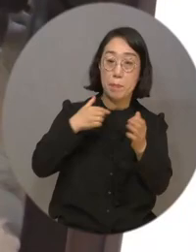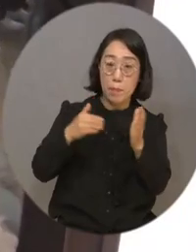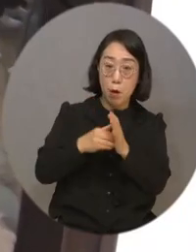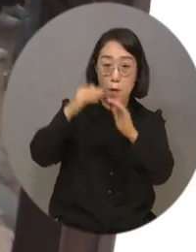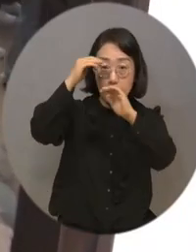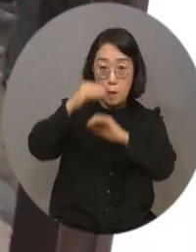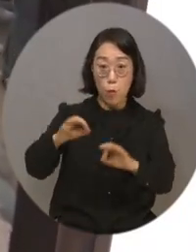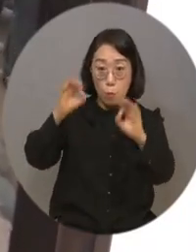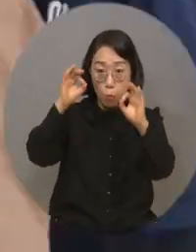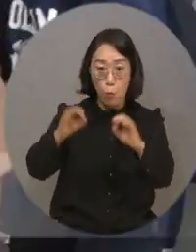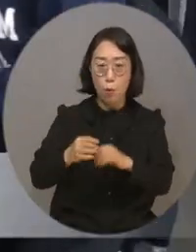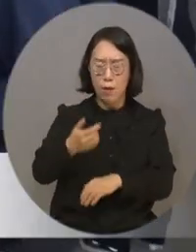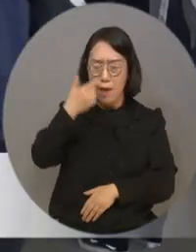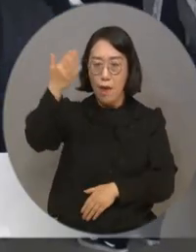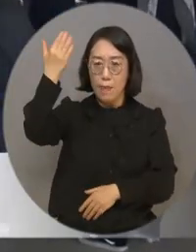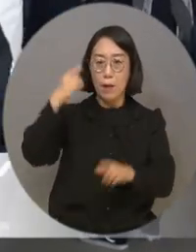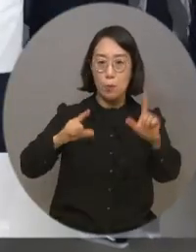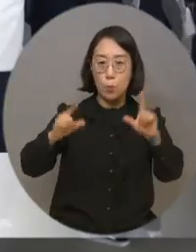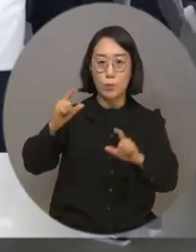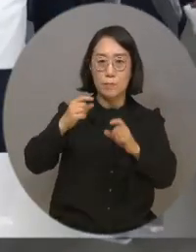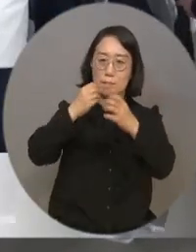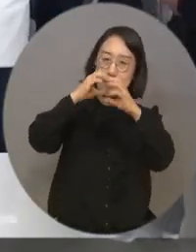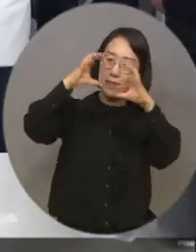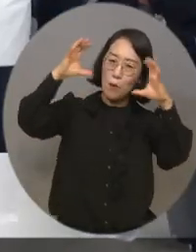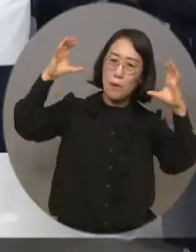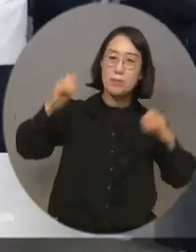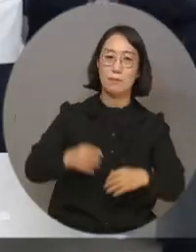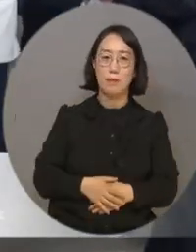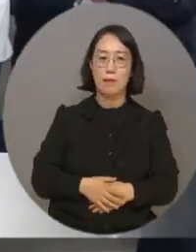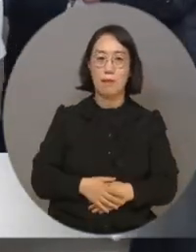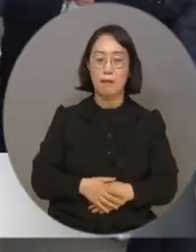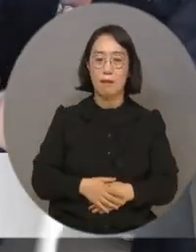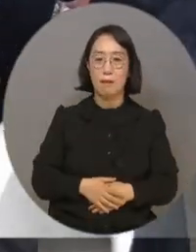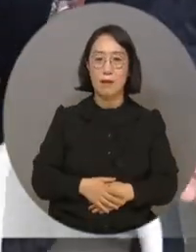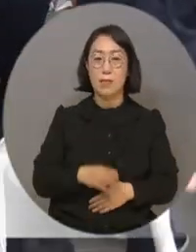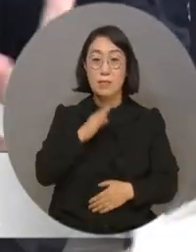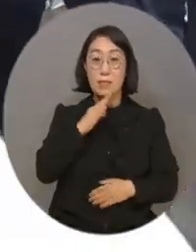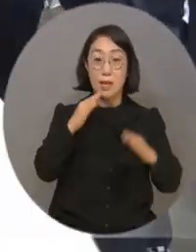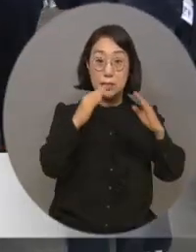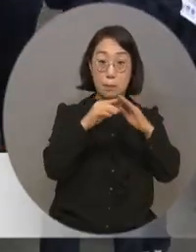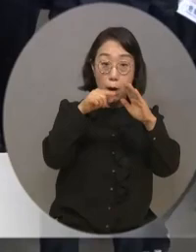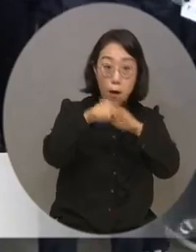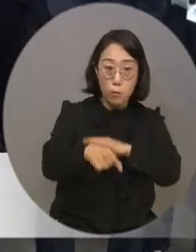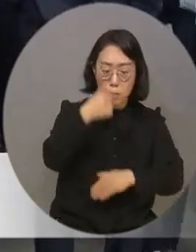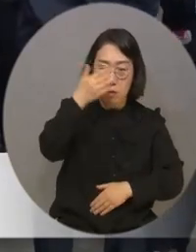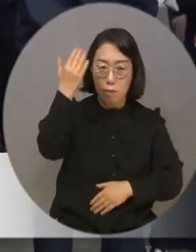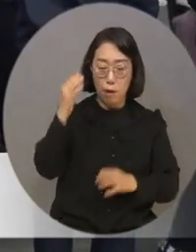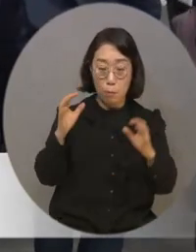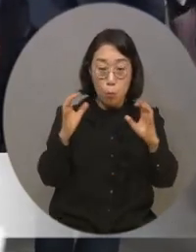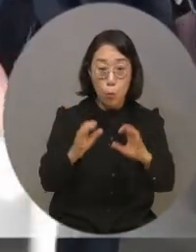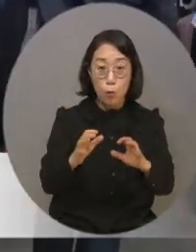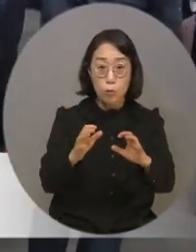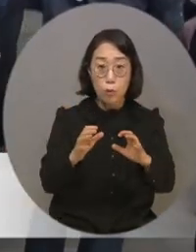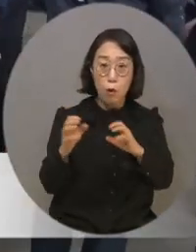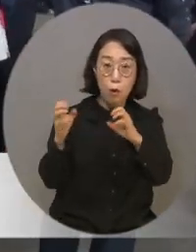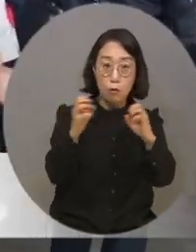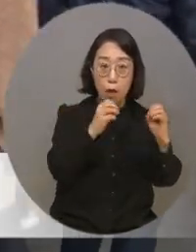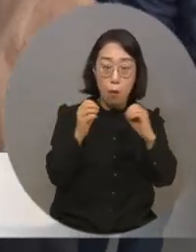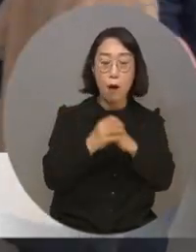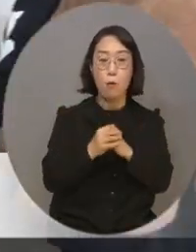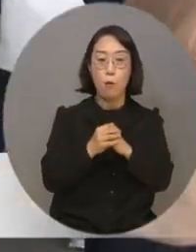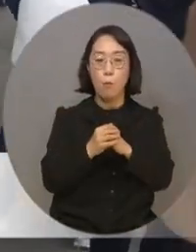우리 조상의 삶을 그려봅니다. 그 생가에 가서 그 옛날에는 막 모여서 몰래 얘기도 하고